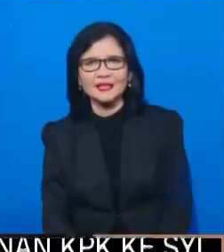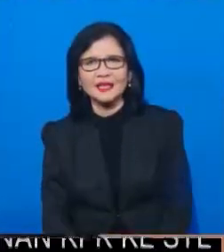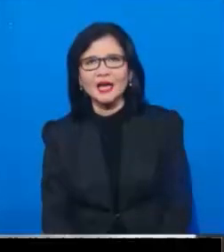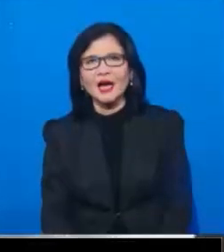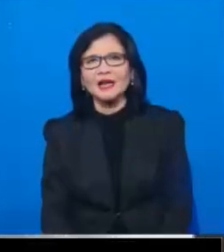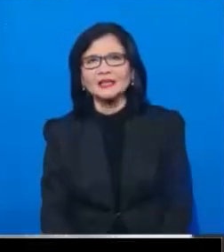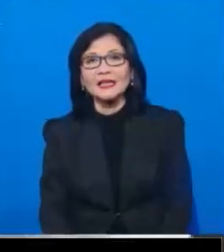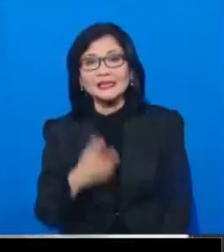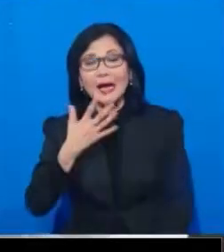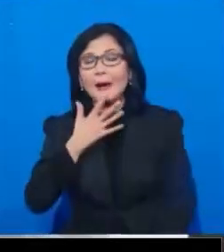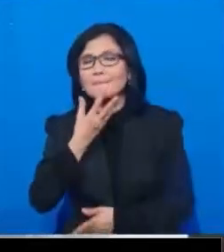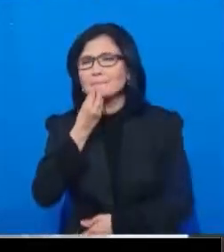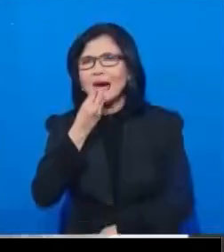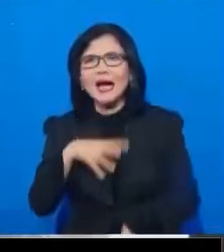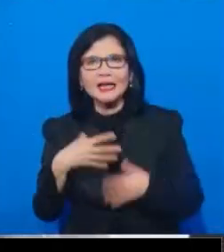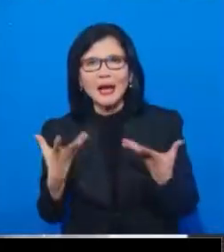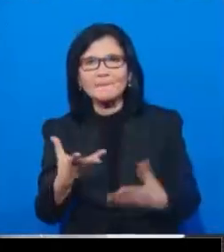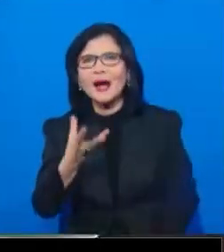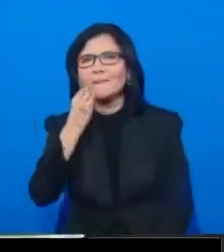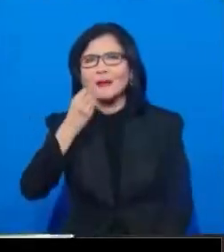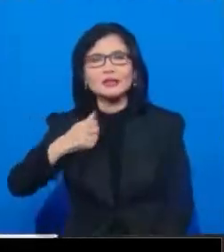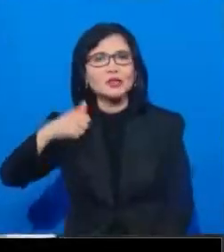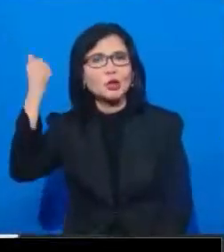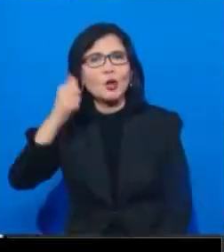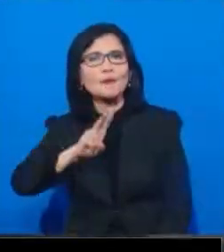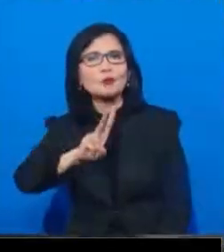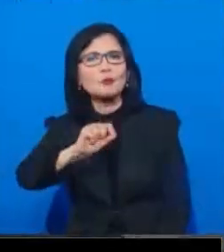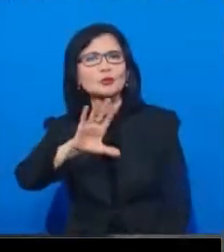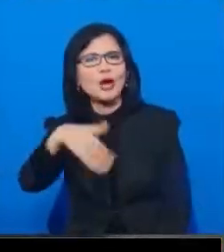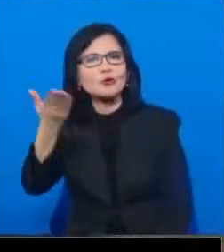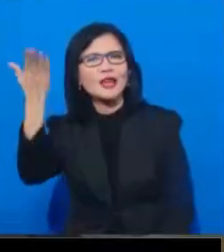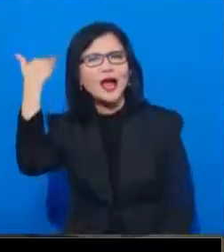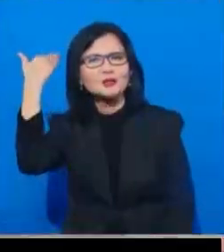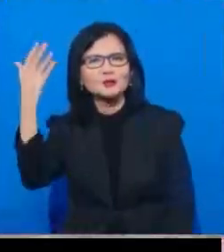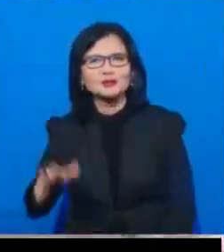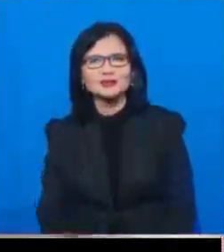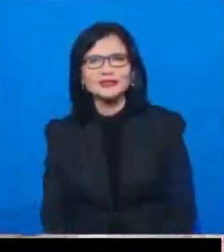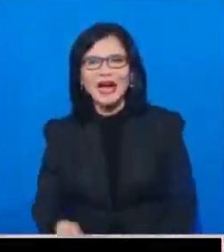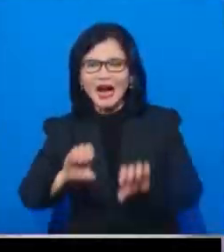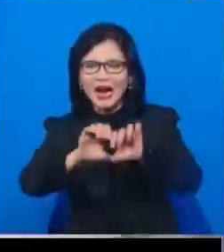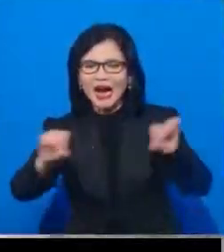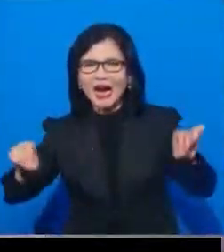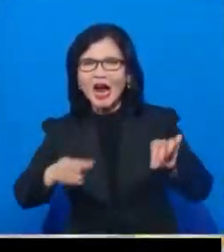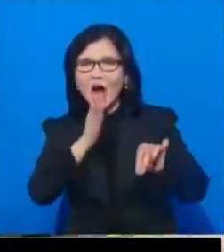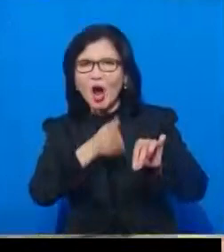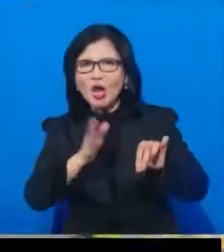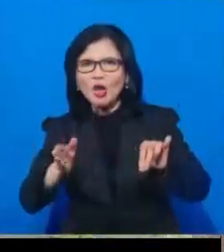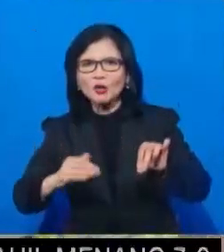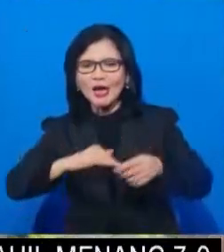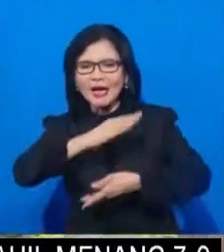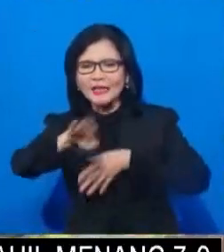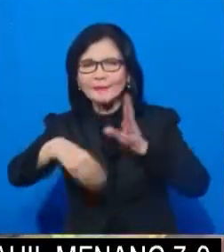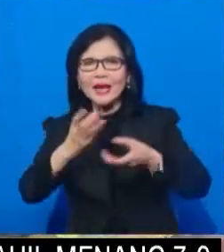sedang menikmati makanan yang sudah eksis sejak 20 tahunan silam. Lontong, sajian berbalut daun pisang yang